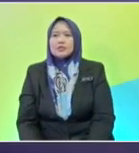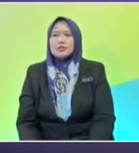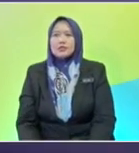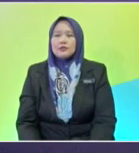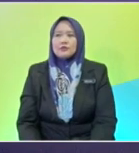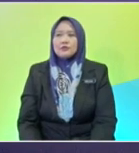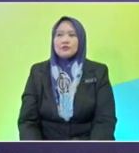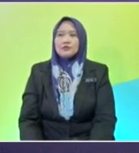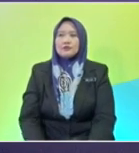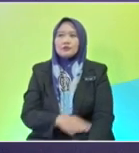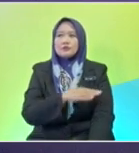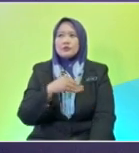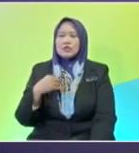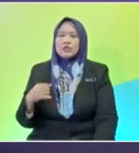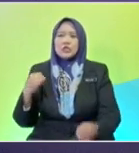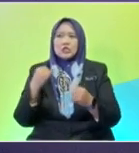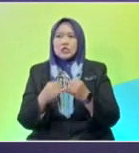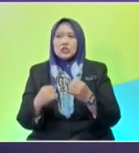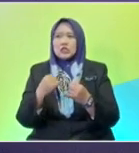yang terakhir